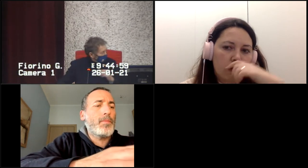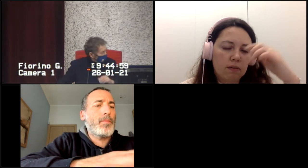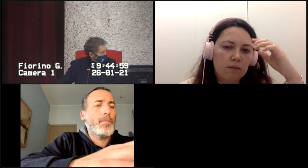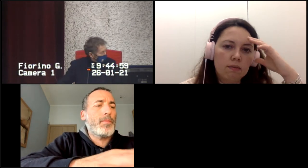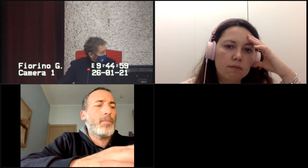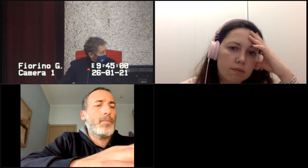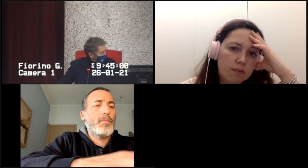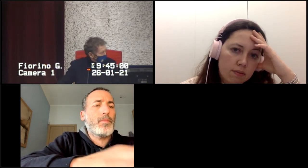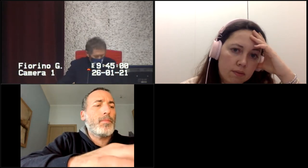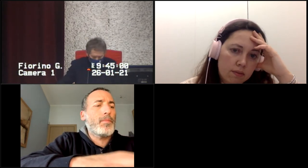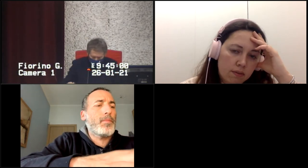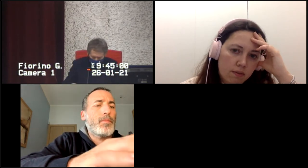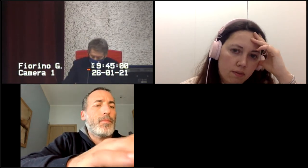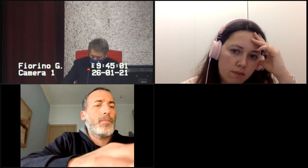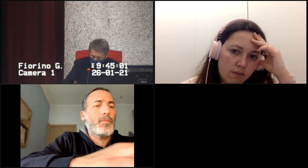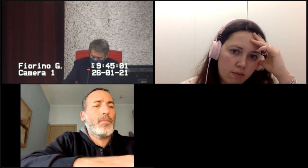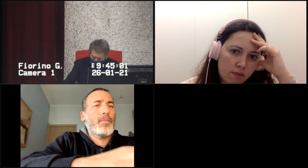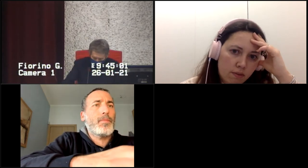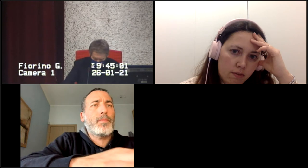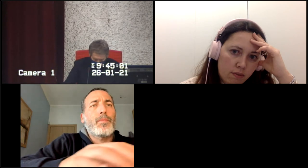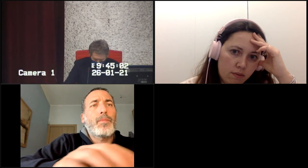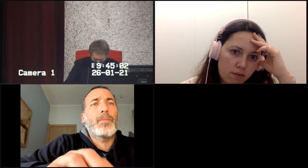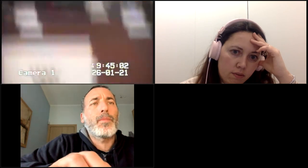Assessore, deve aggiungere qualcosa?